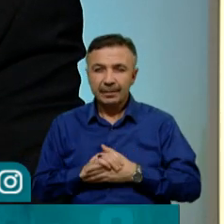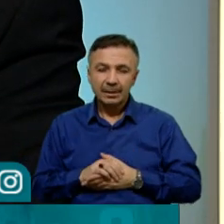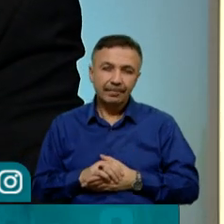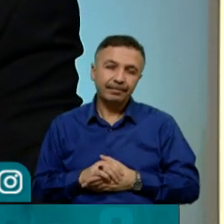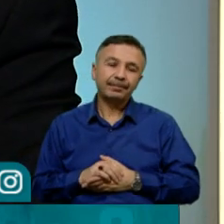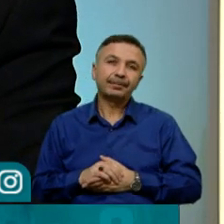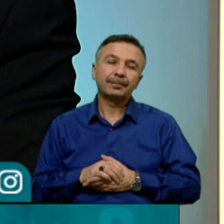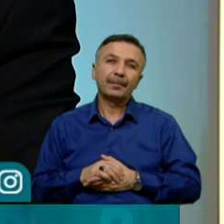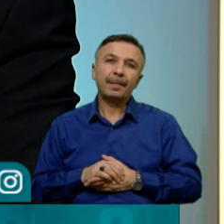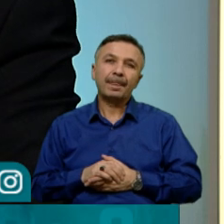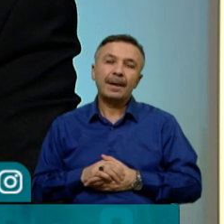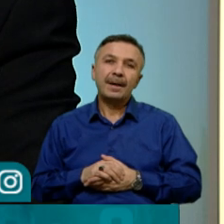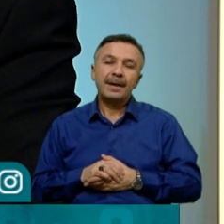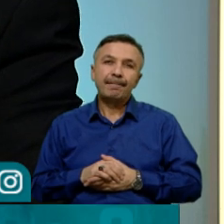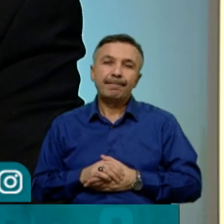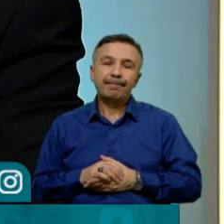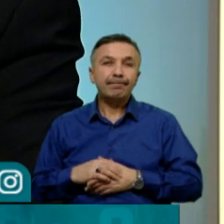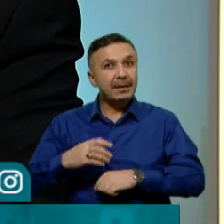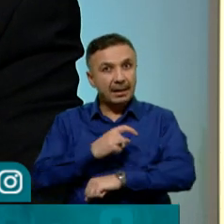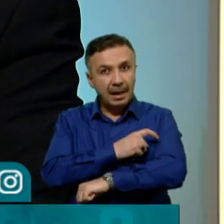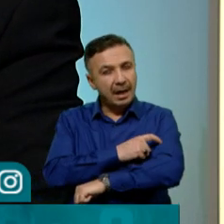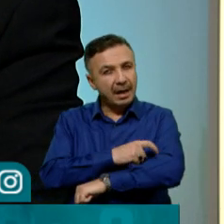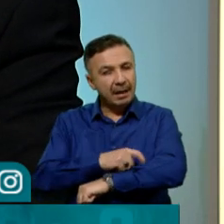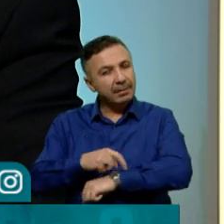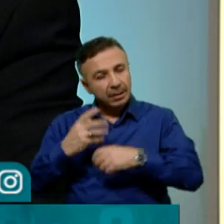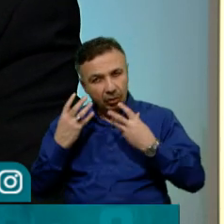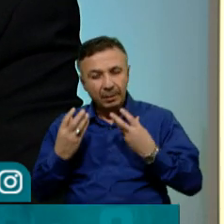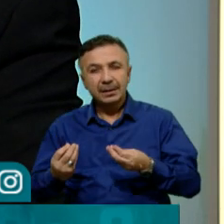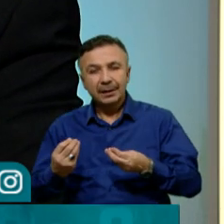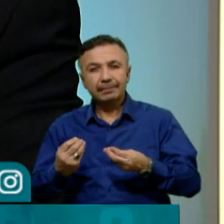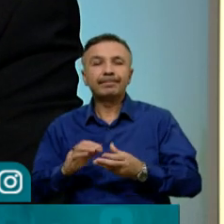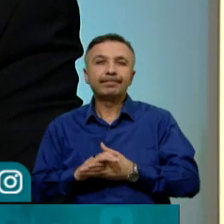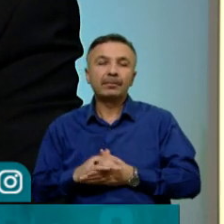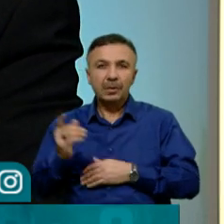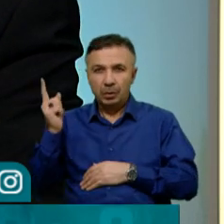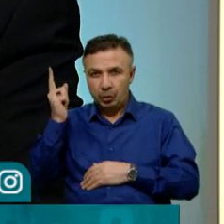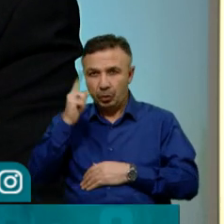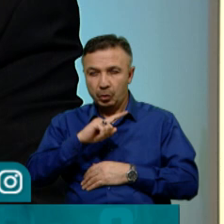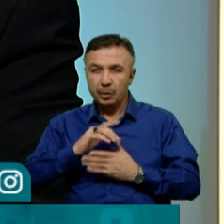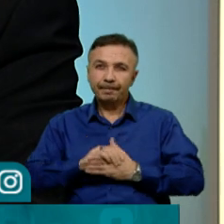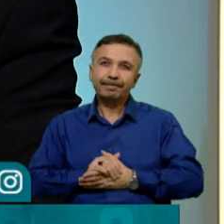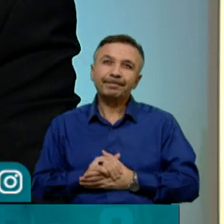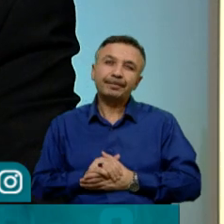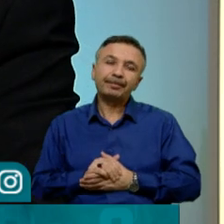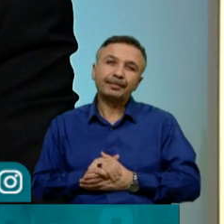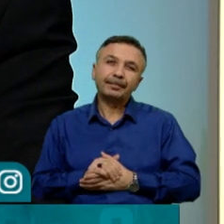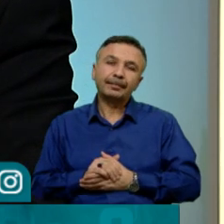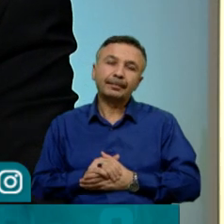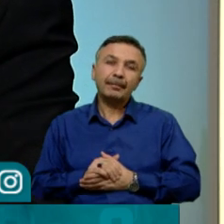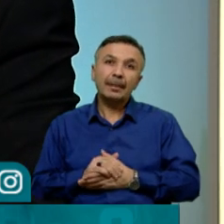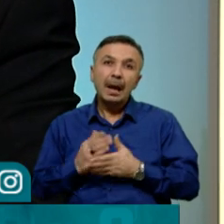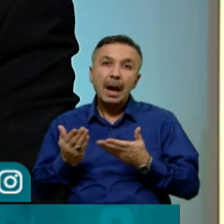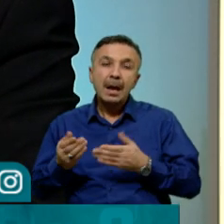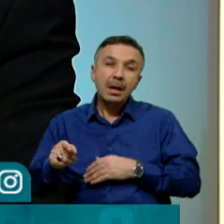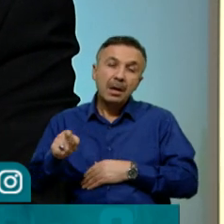bir mahremiyet oluşmakta daha Çünkü bu